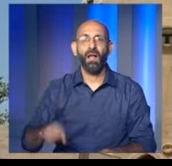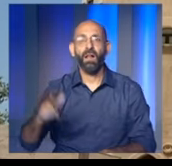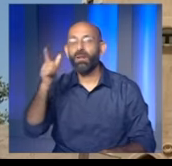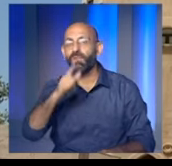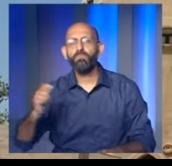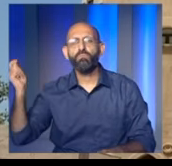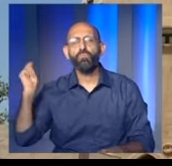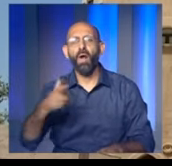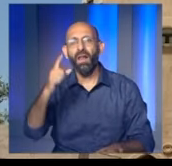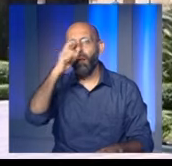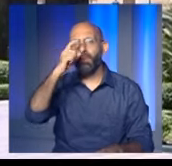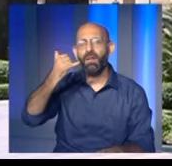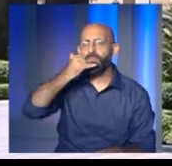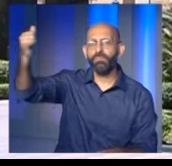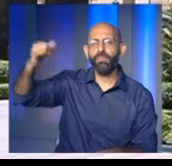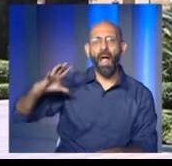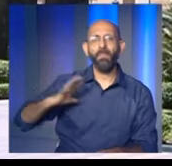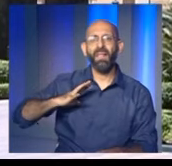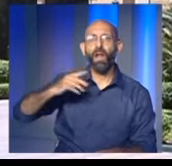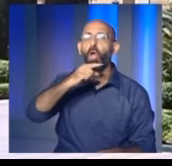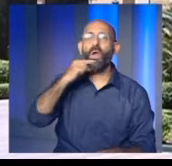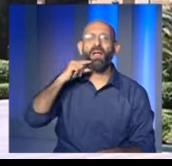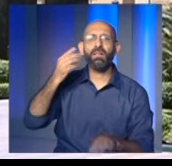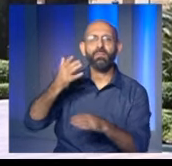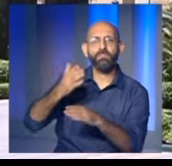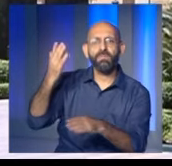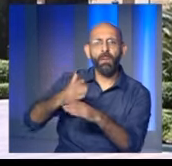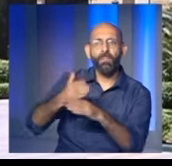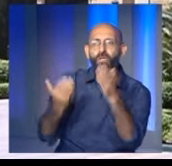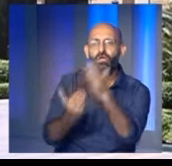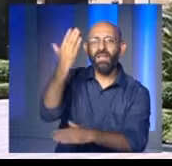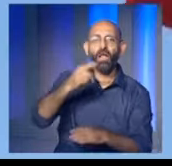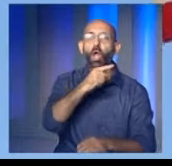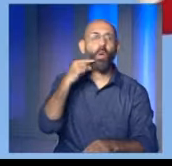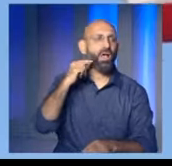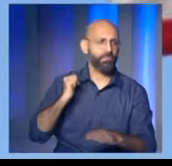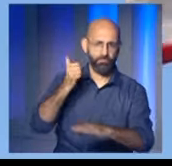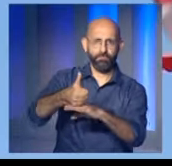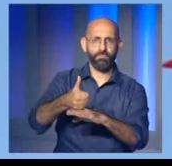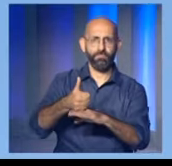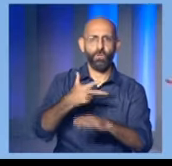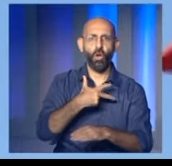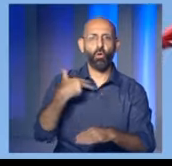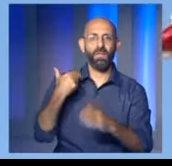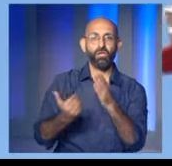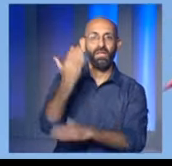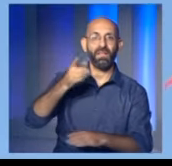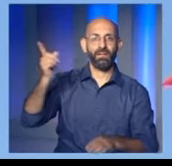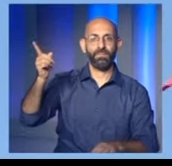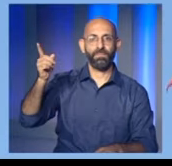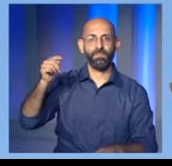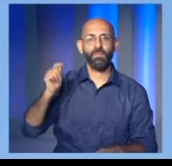بري لصاحب السمو الشيخ صباح خالد الحمد المبارك صباح مهنئا بمناسبة تعيينه وليا للعهد في